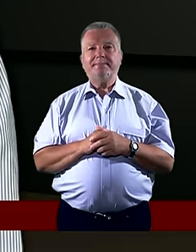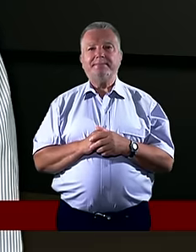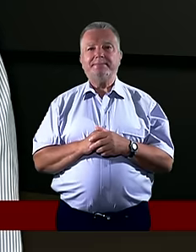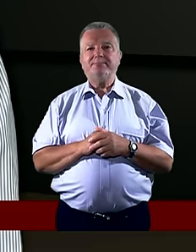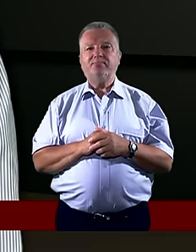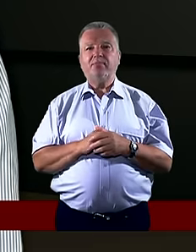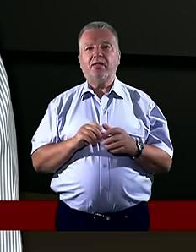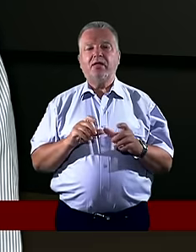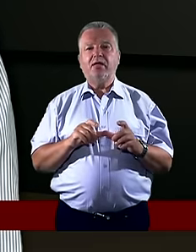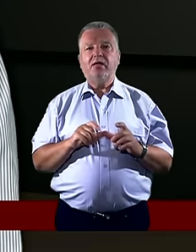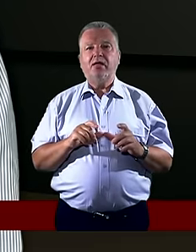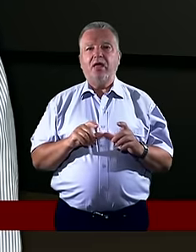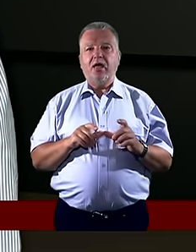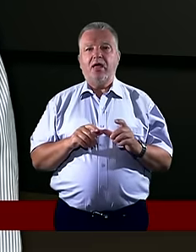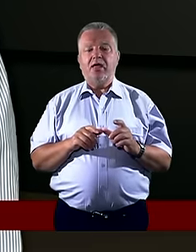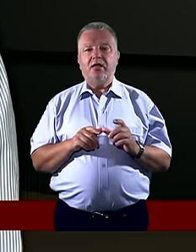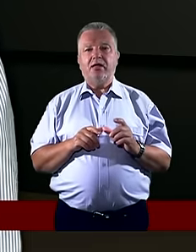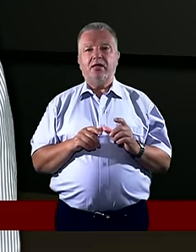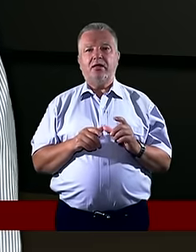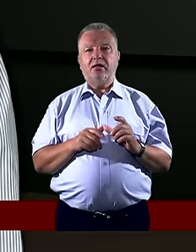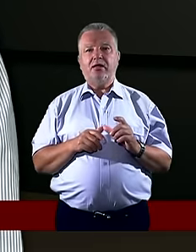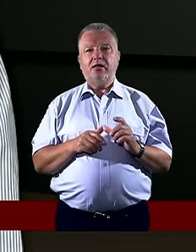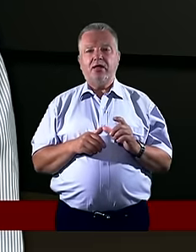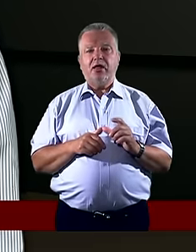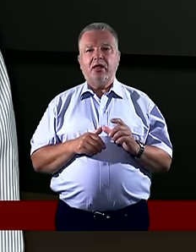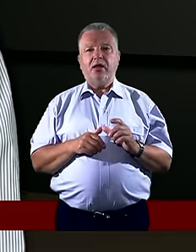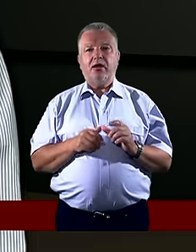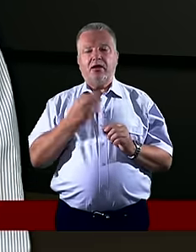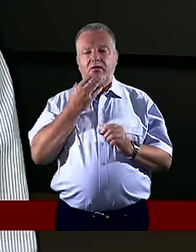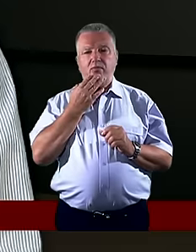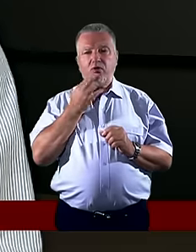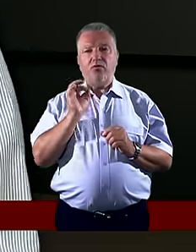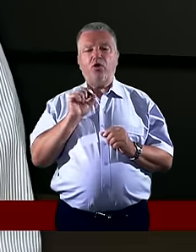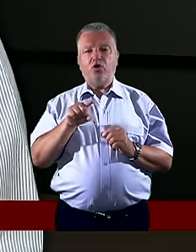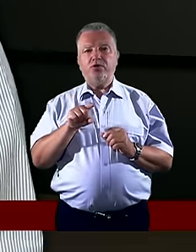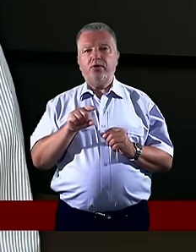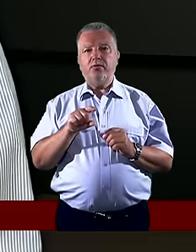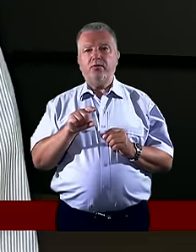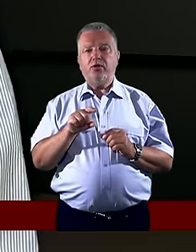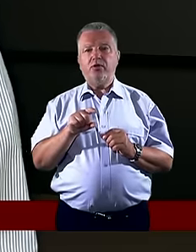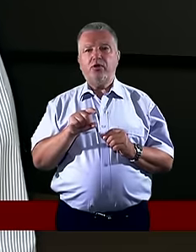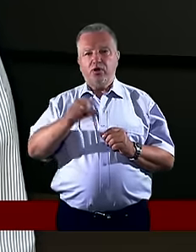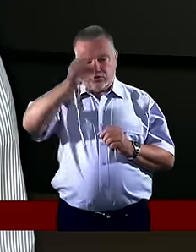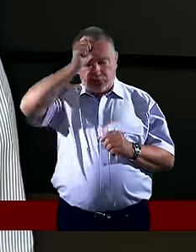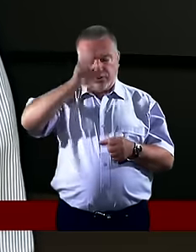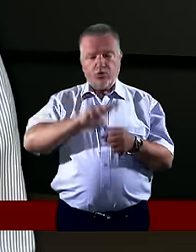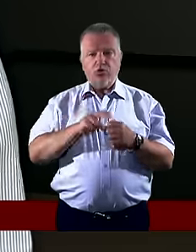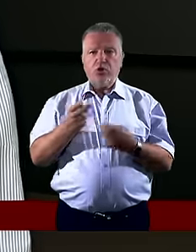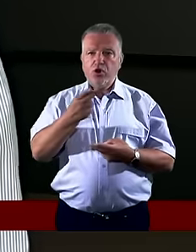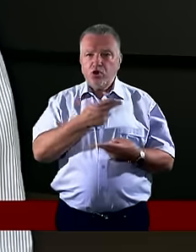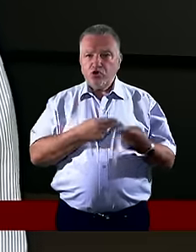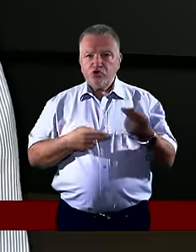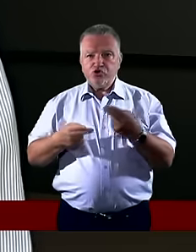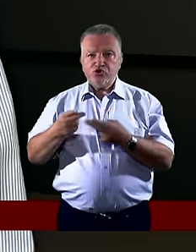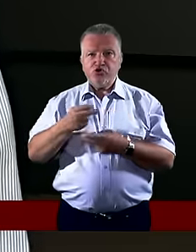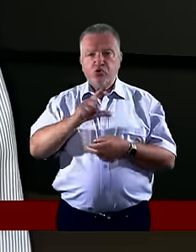i pewnych lekcji w stosunku do osób, które szukają. Bo zobaczcie, można mówić o tym, że człowiek, który w imieniu Pana Jezusa szuka ludzi,